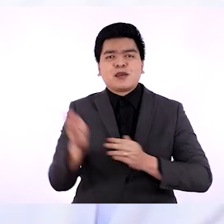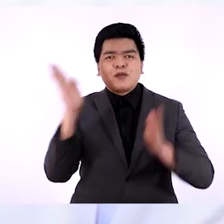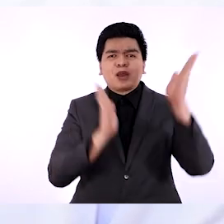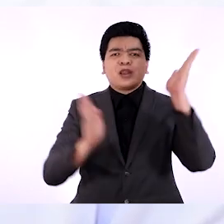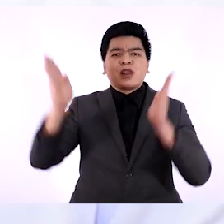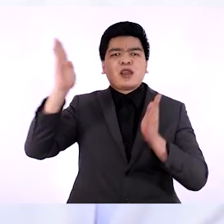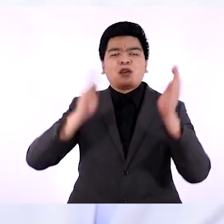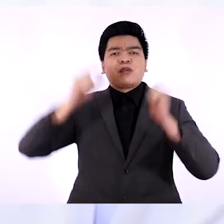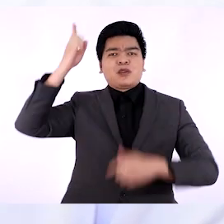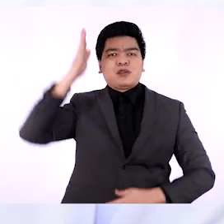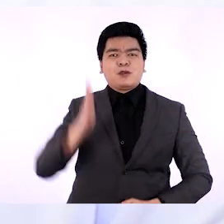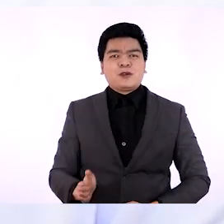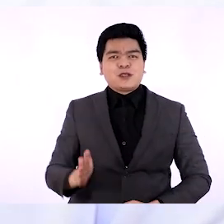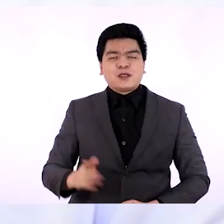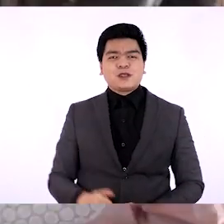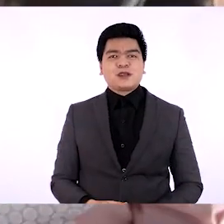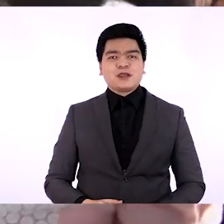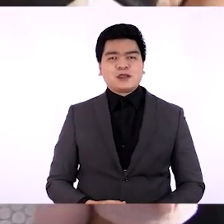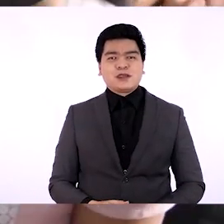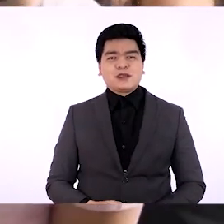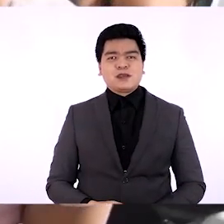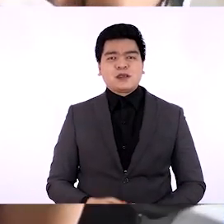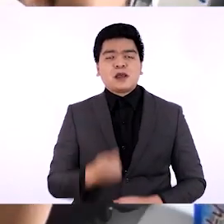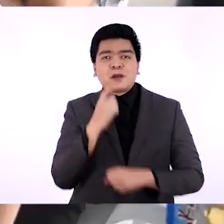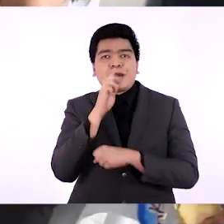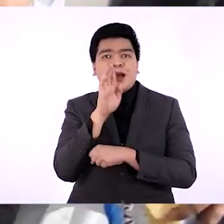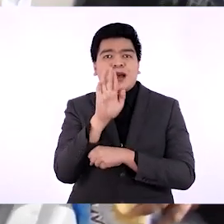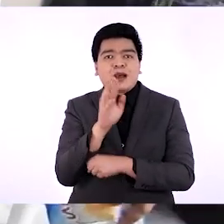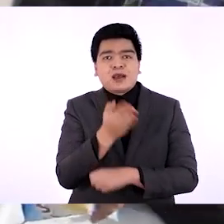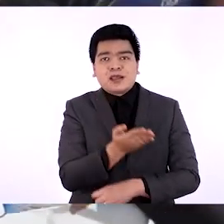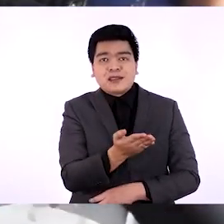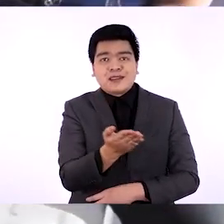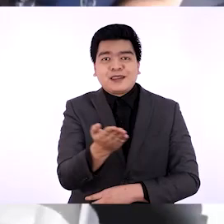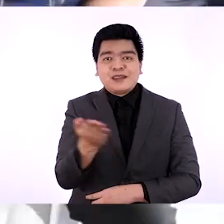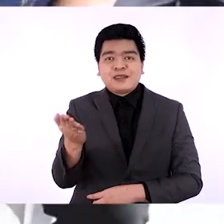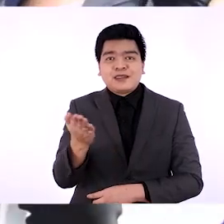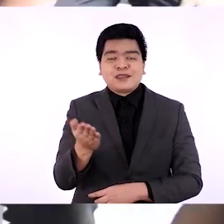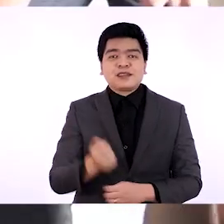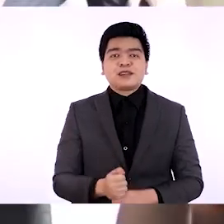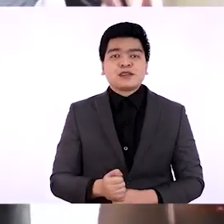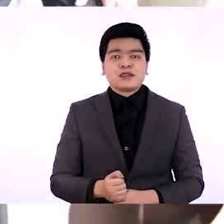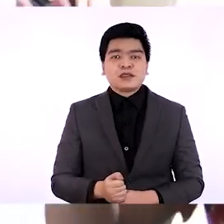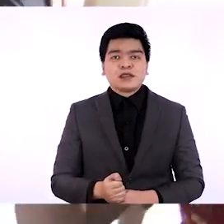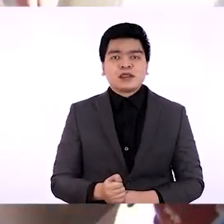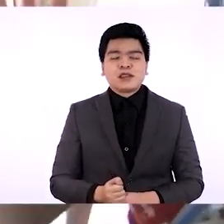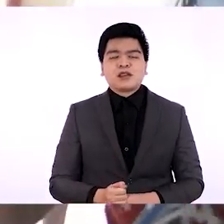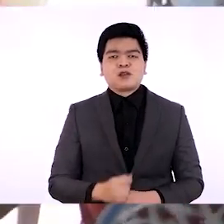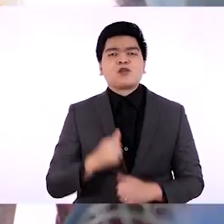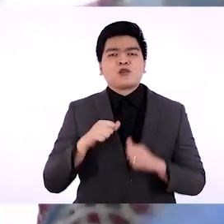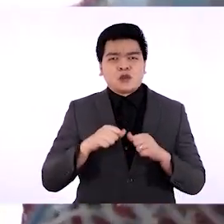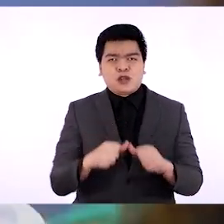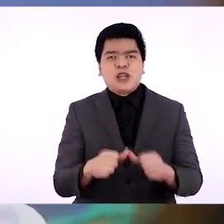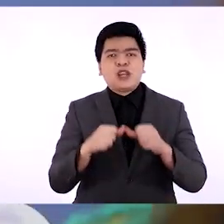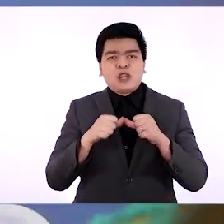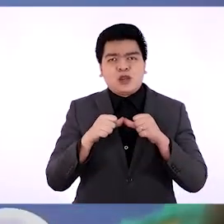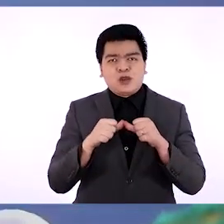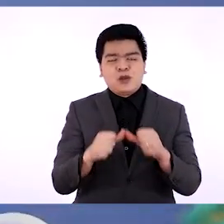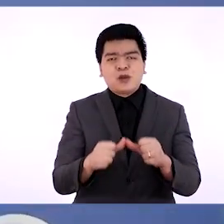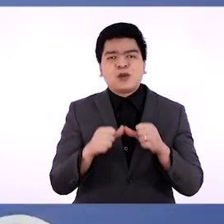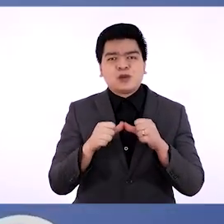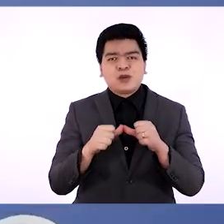sa ating Panginoong Diyos. Nangangako naman ang mga kapatid na sila ay hindi titigil at magsasawa